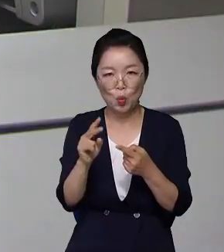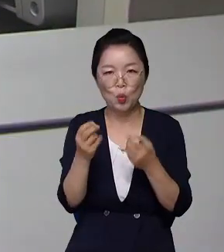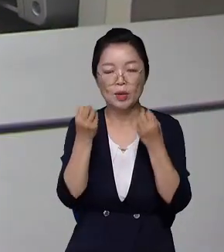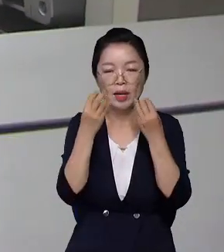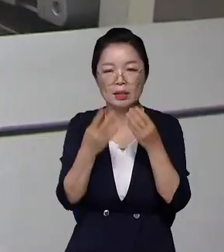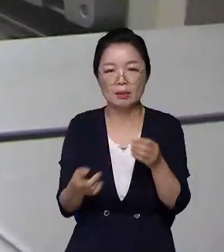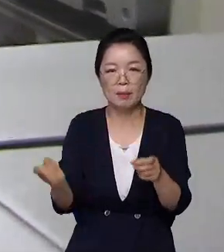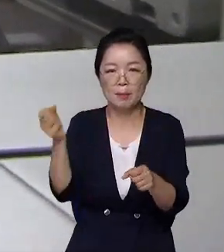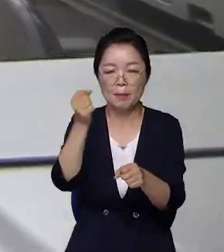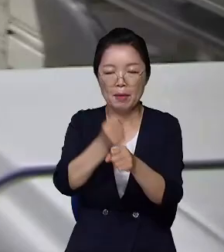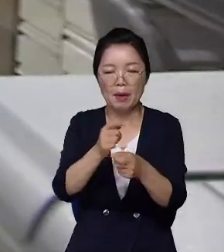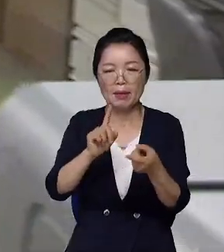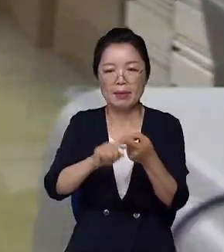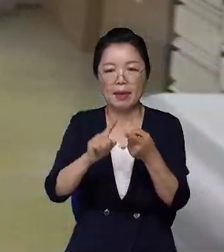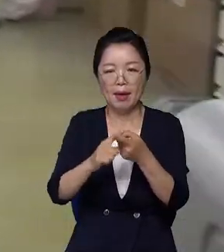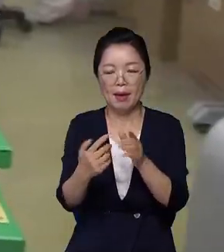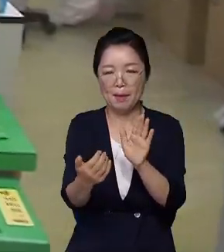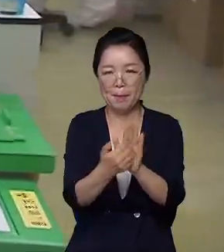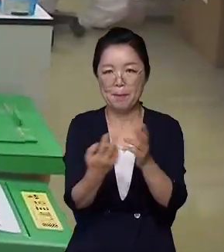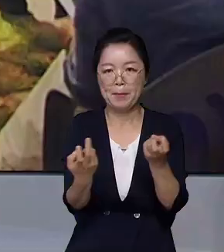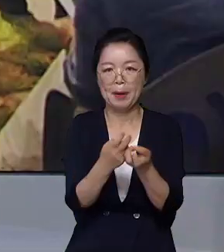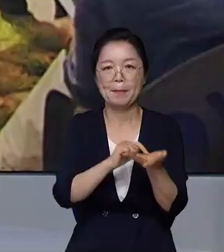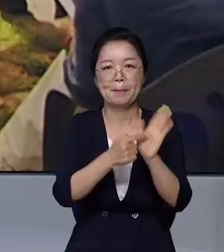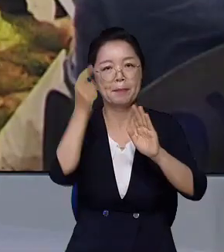대비책을 발표할 예정입니다.